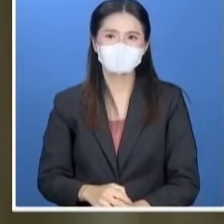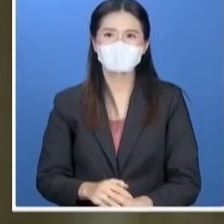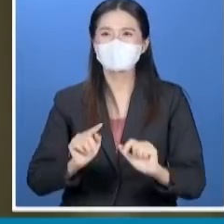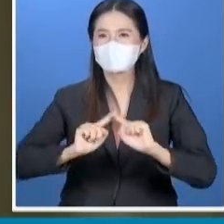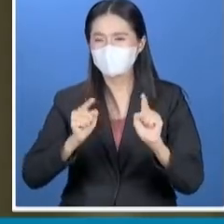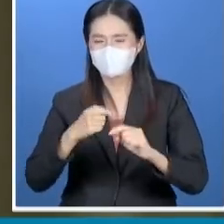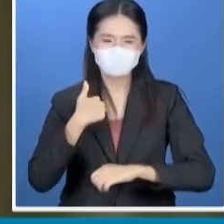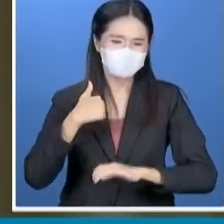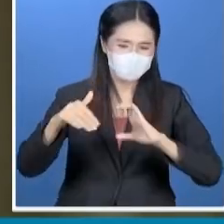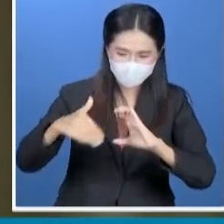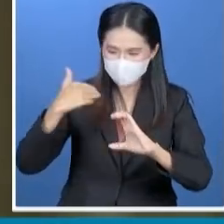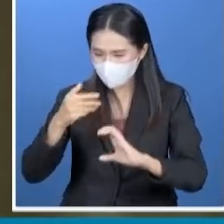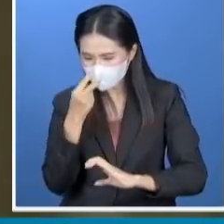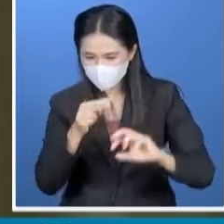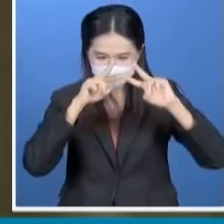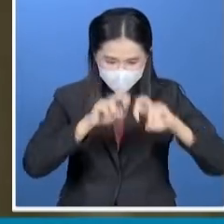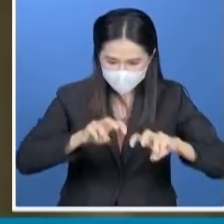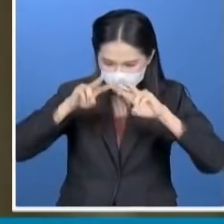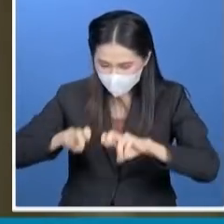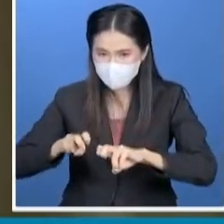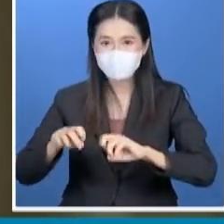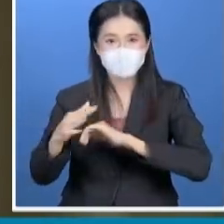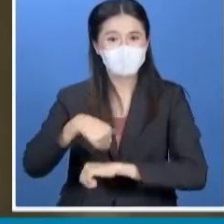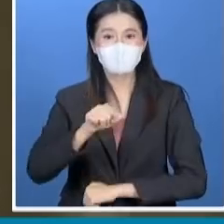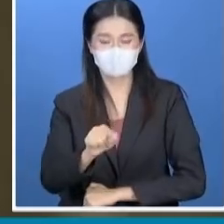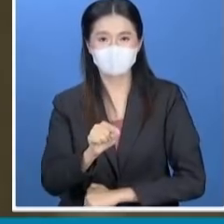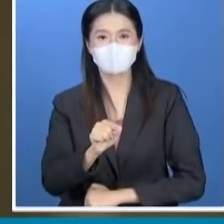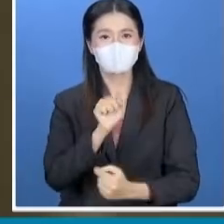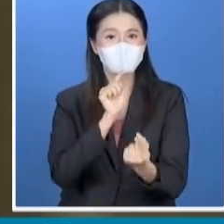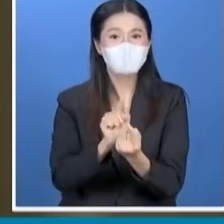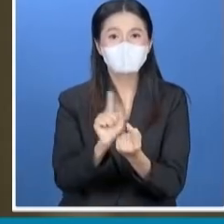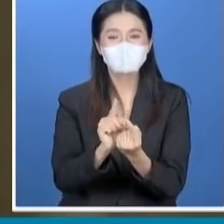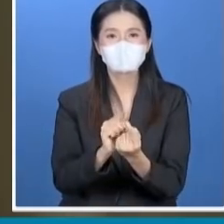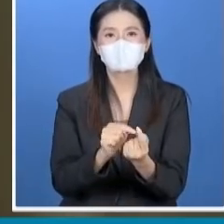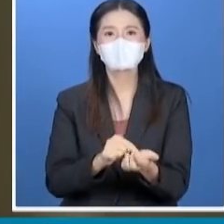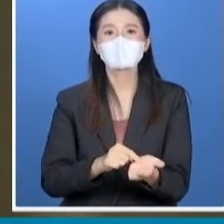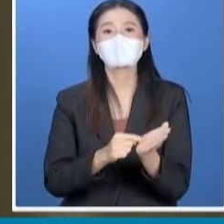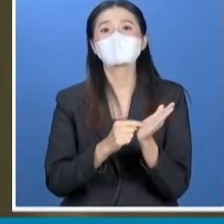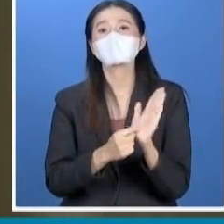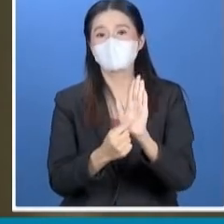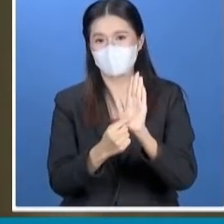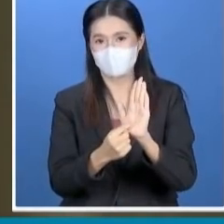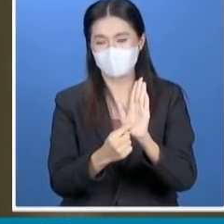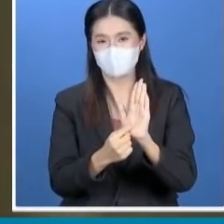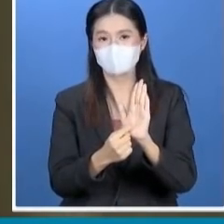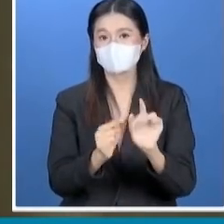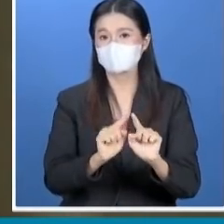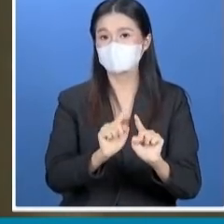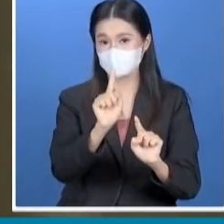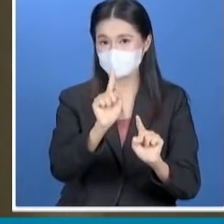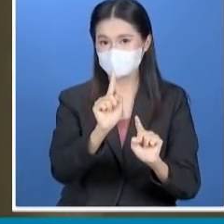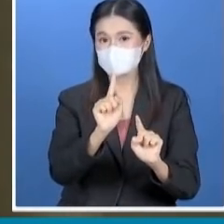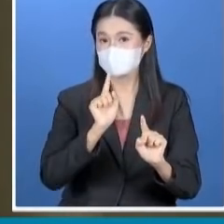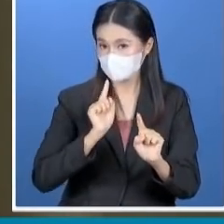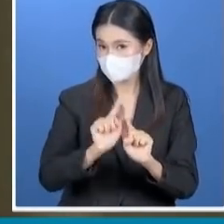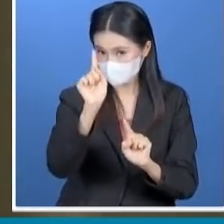แต่ละเรื่องเราก็มีการตรวจสอบทั้งหมดนะครับอันนี้ขออนุญาตนำเสนอคลิปตัวอย่าง1